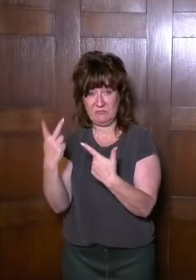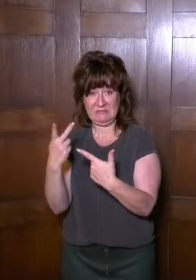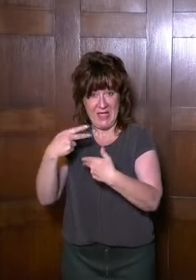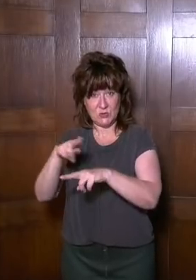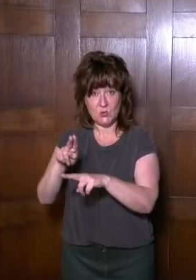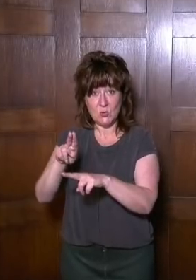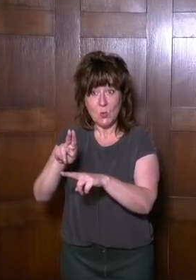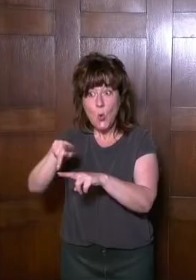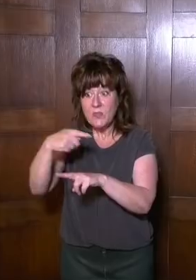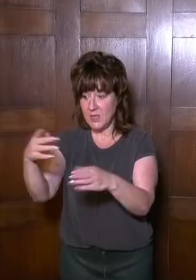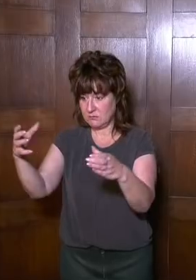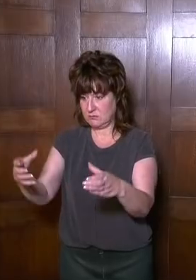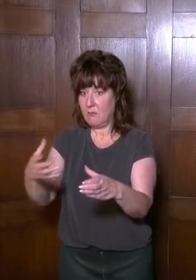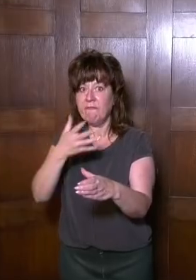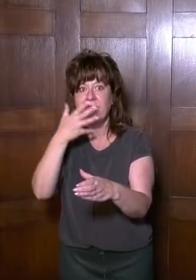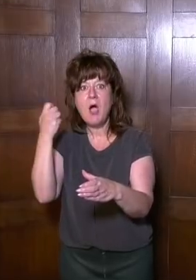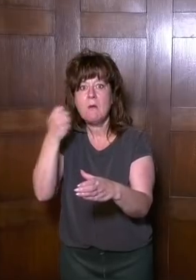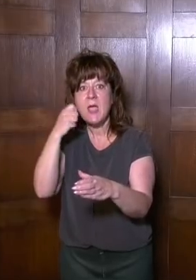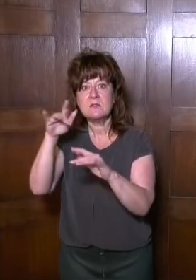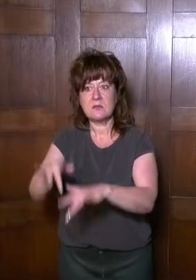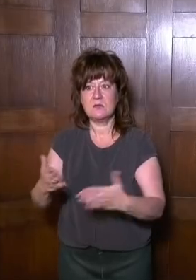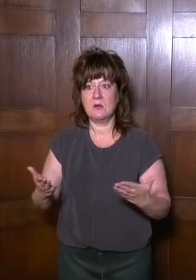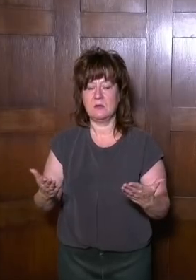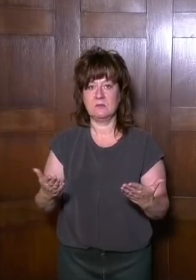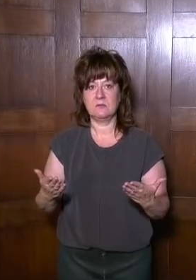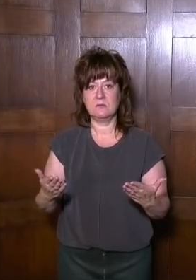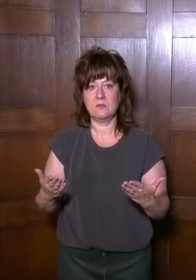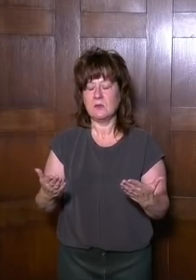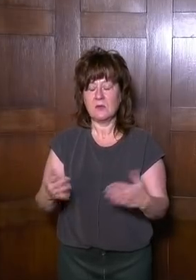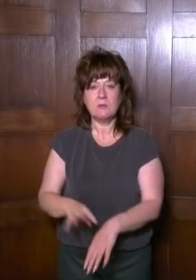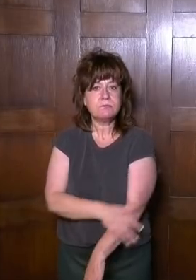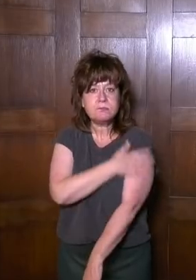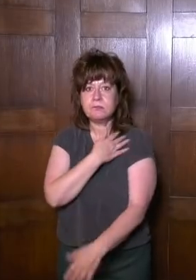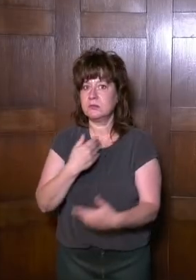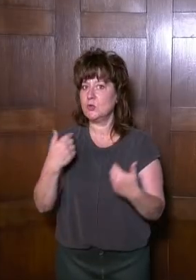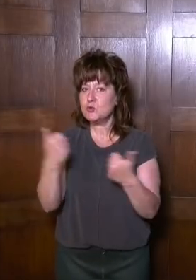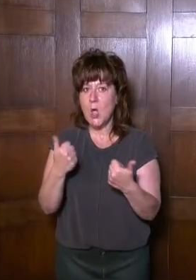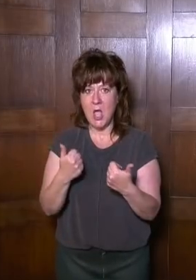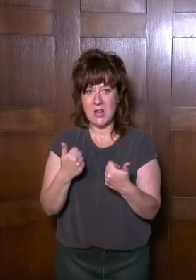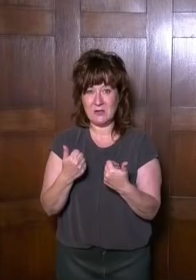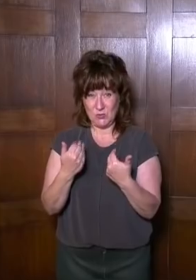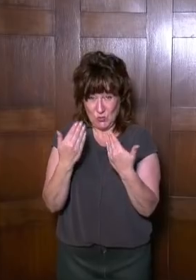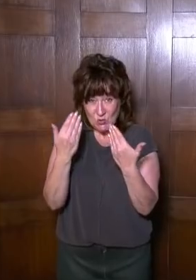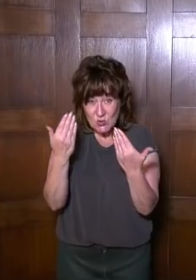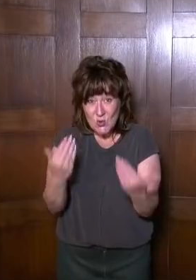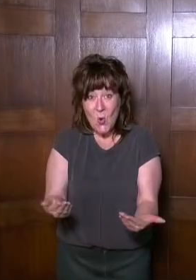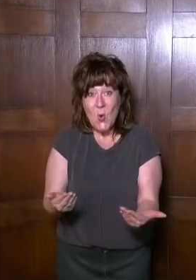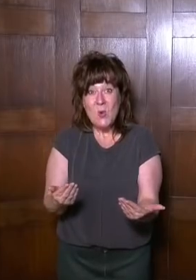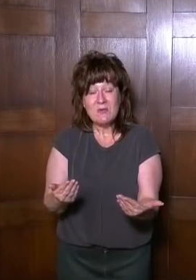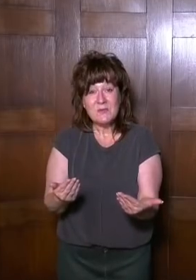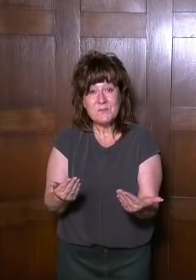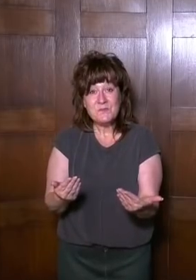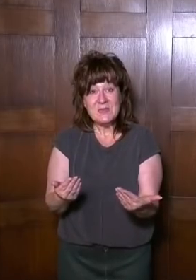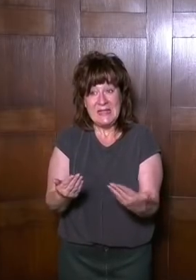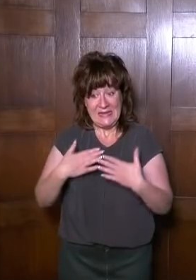ein warmes Essen vorgefunden. Das finde ich hervorragend und das zeigt letztlich, zumindest